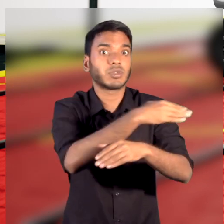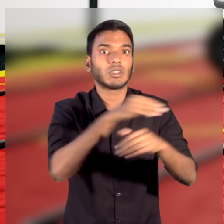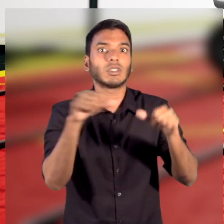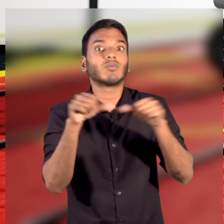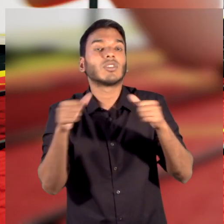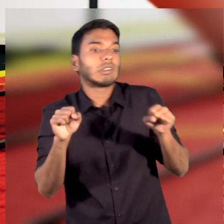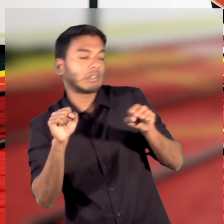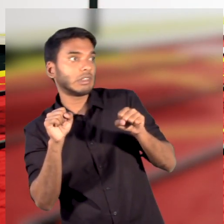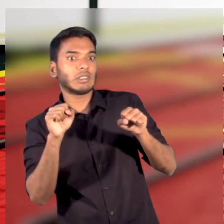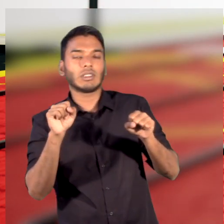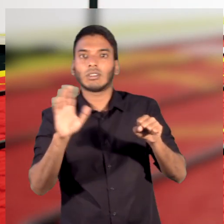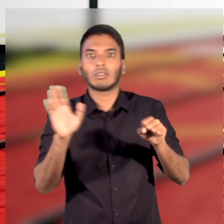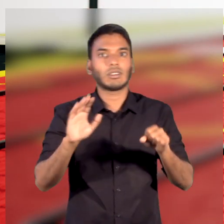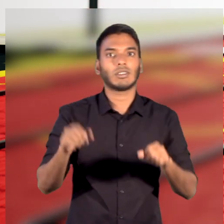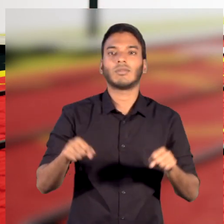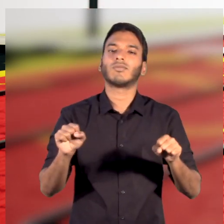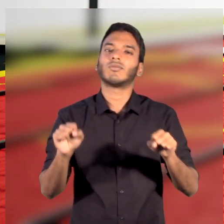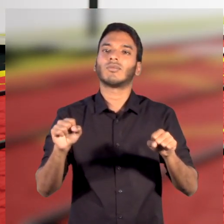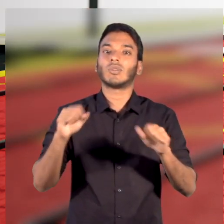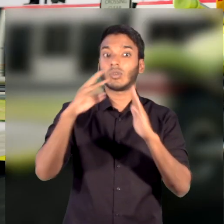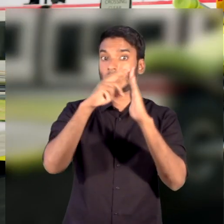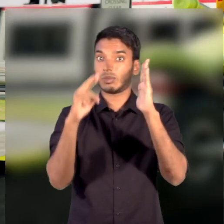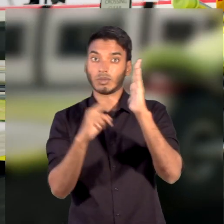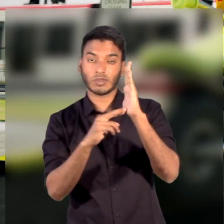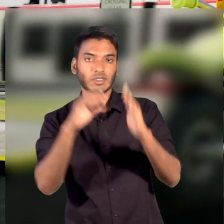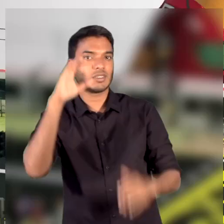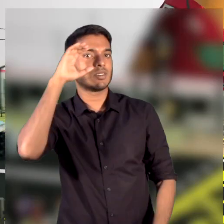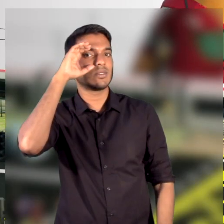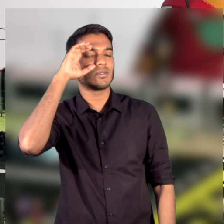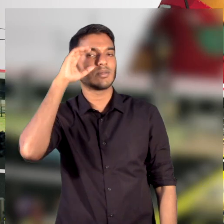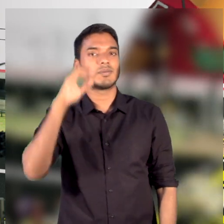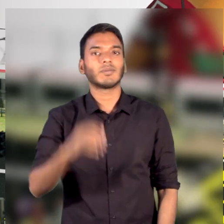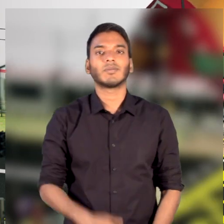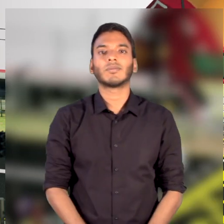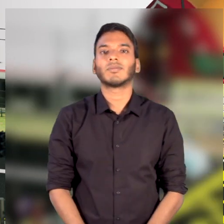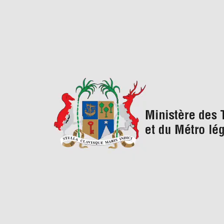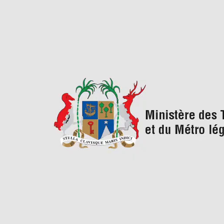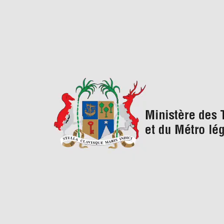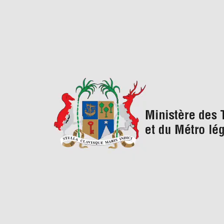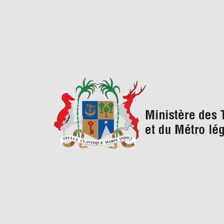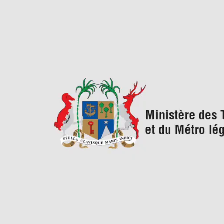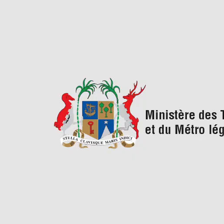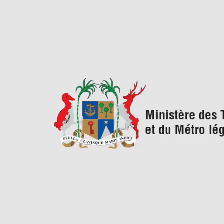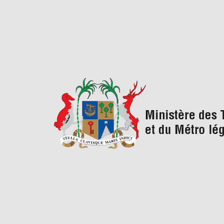direction opposée, qui arrive? Oh oh, respect.